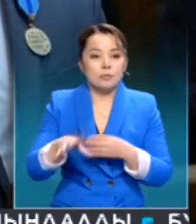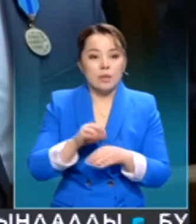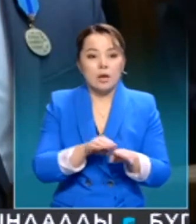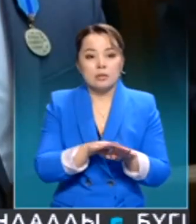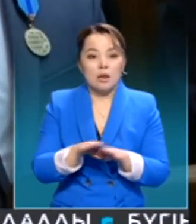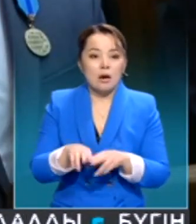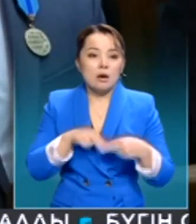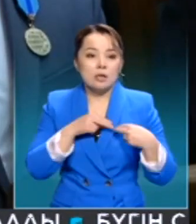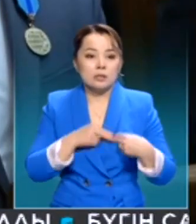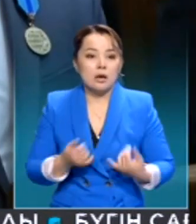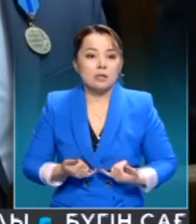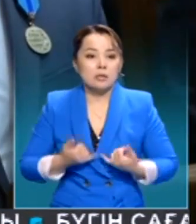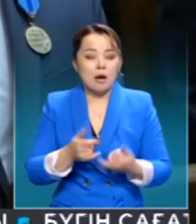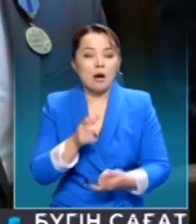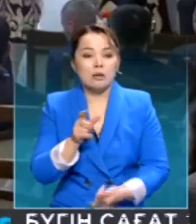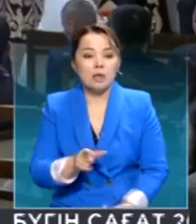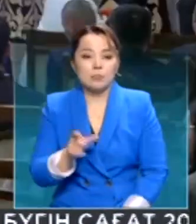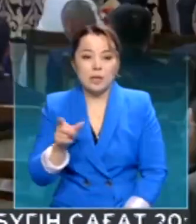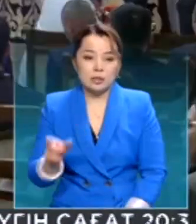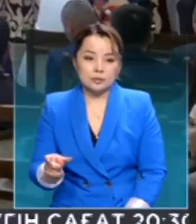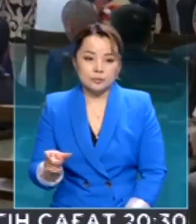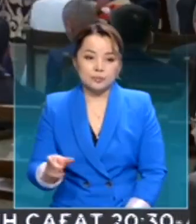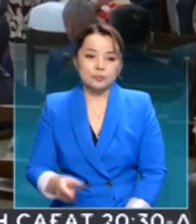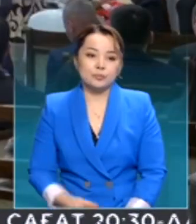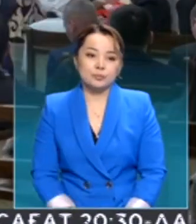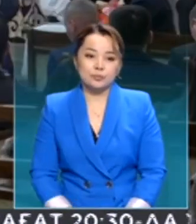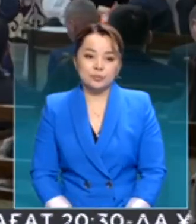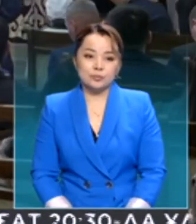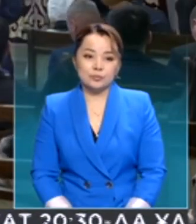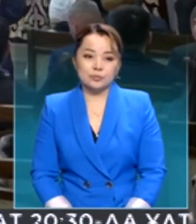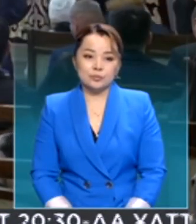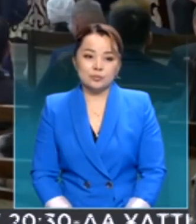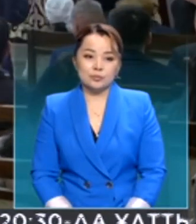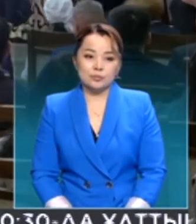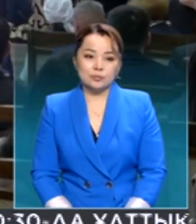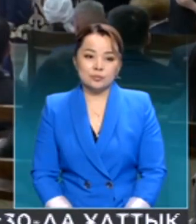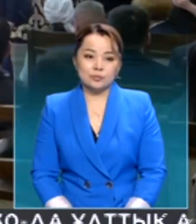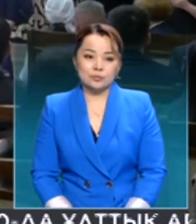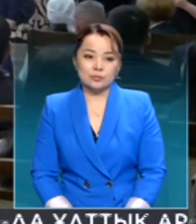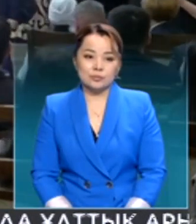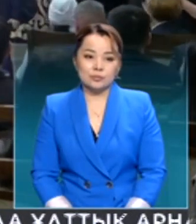нағыз еңбек адамдары. Болат Аманбаев, Әділхан Мүтәлапов, Қазақстан ұлттық телеарнасы, Павлодар.